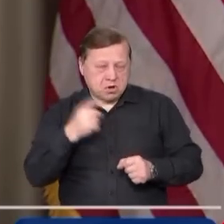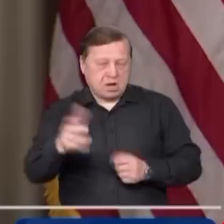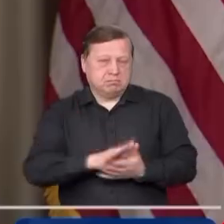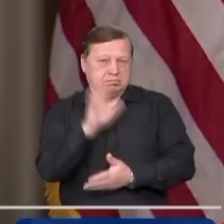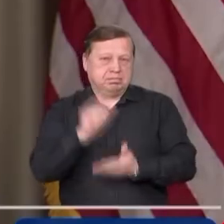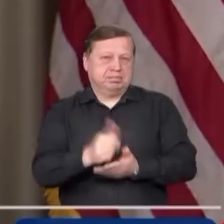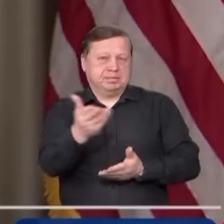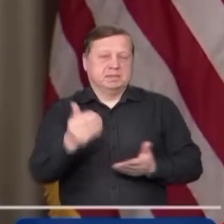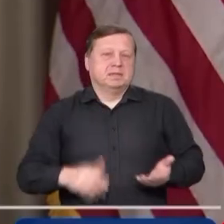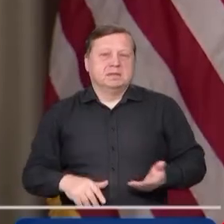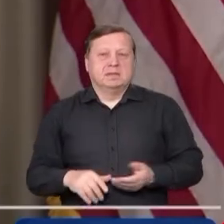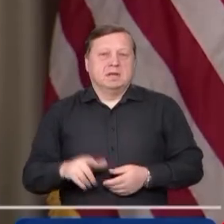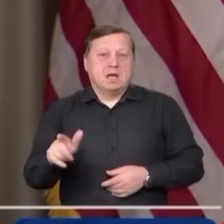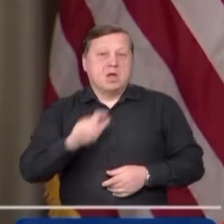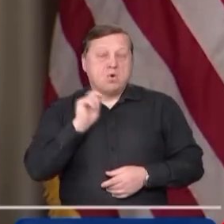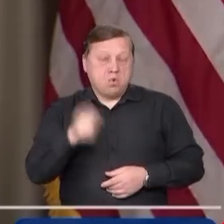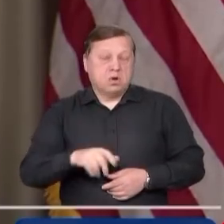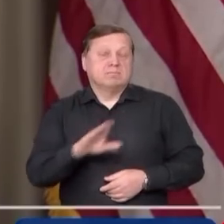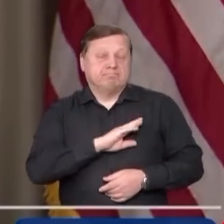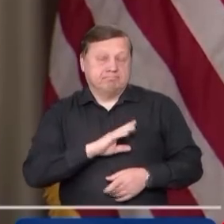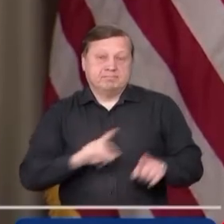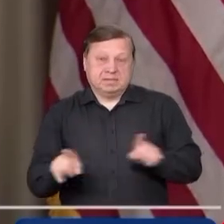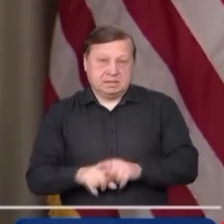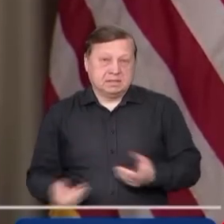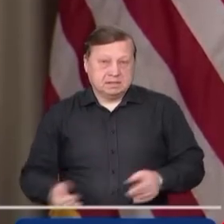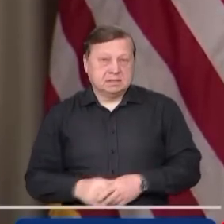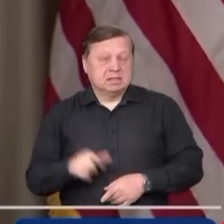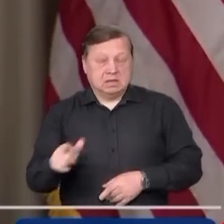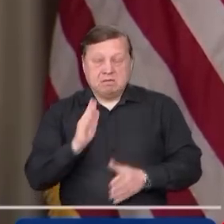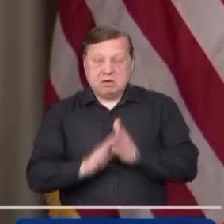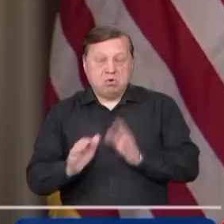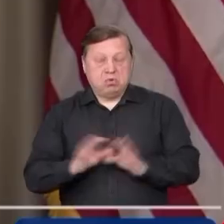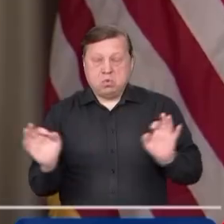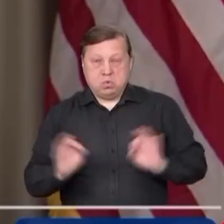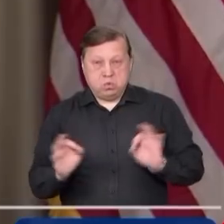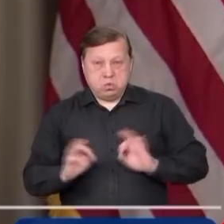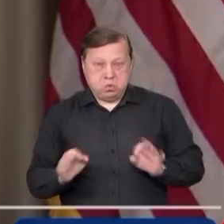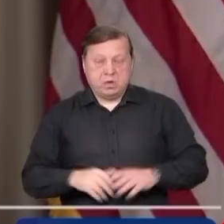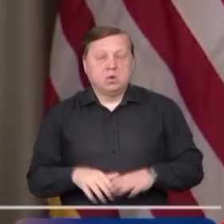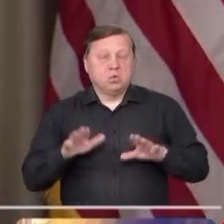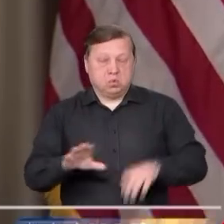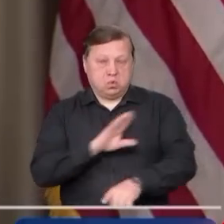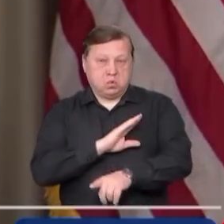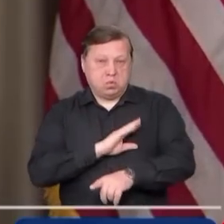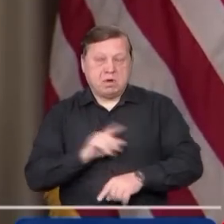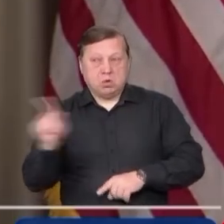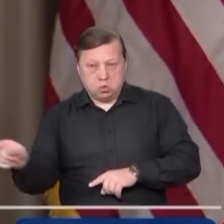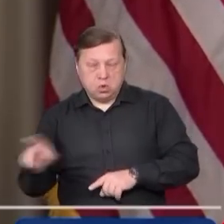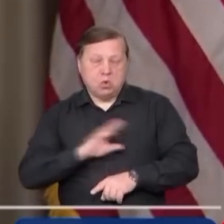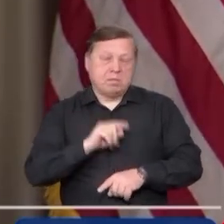poniosła armia ukraińska. Jest to zatem wojna bardzo krwawa, pociągająca liczne ofiary po obu